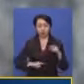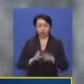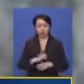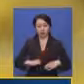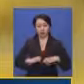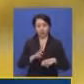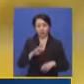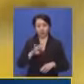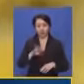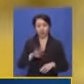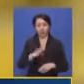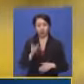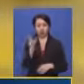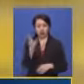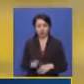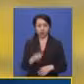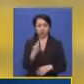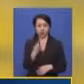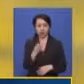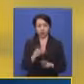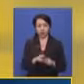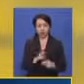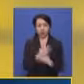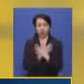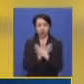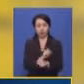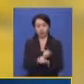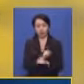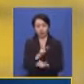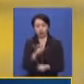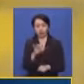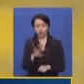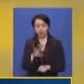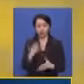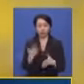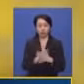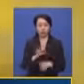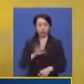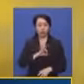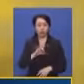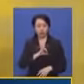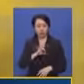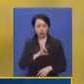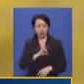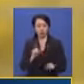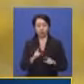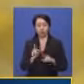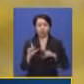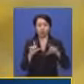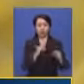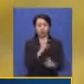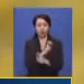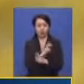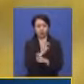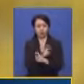объединения «Вертикаль». Личность Каиржана Тыкшекеева, который погиб при обороне Киева, установили с помощью медальона. Прежде чем отправить останки солдата на